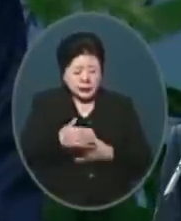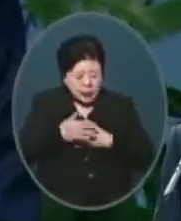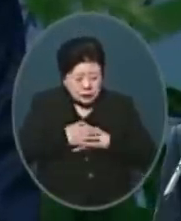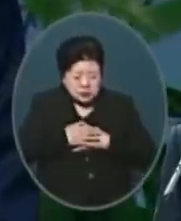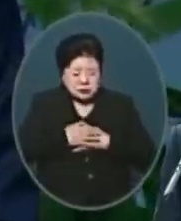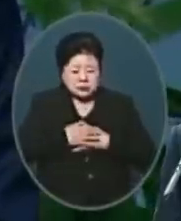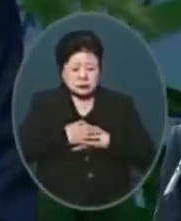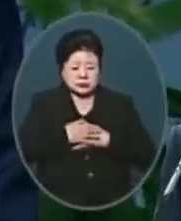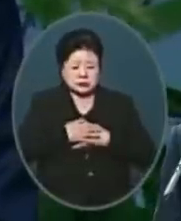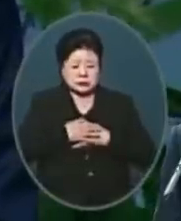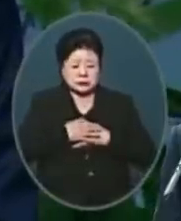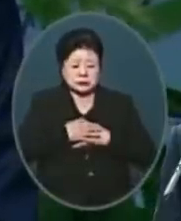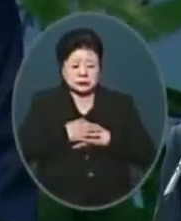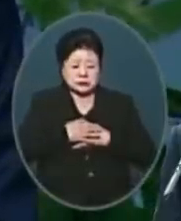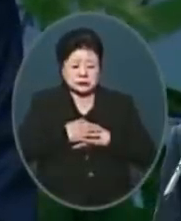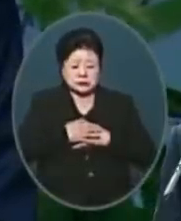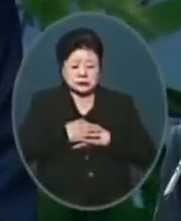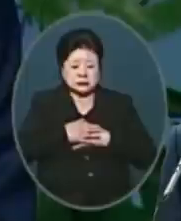난